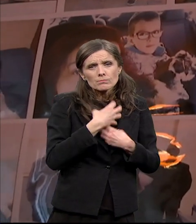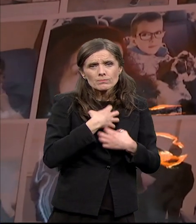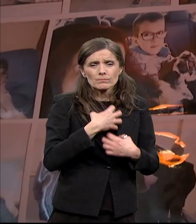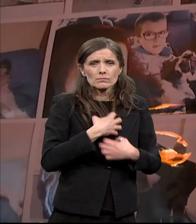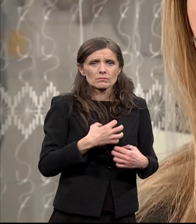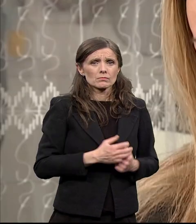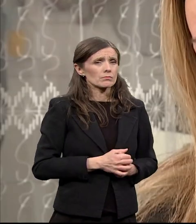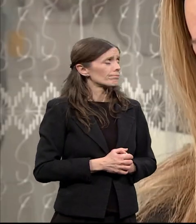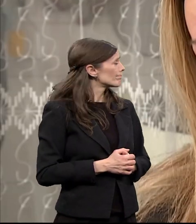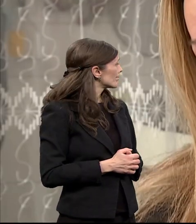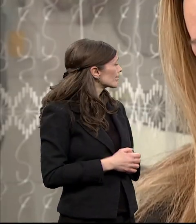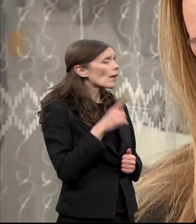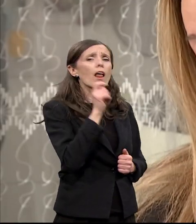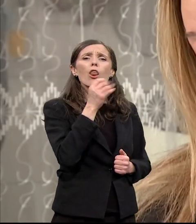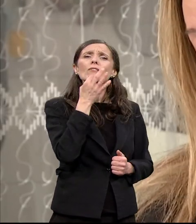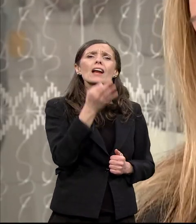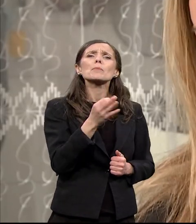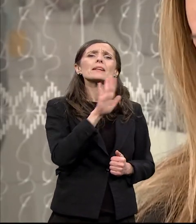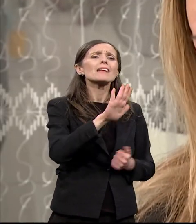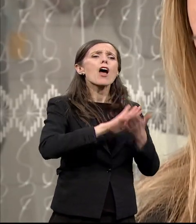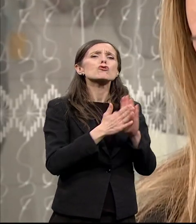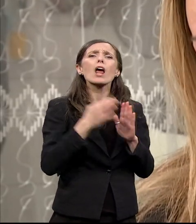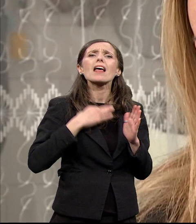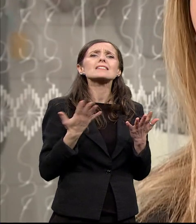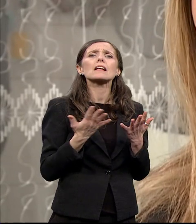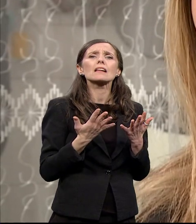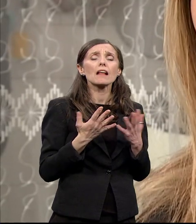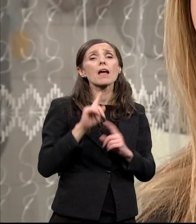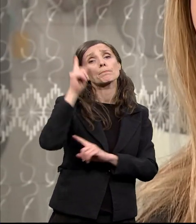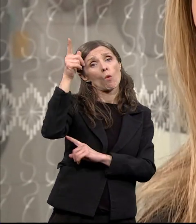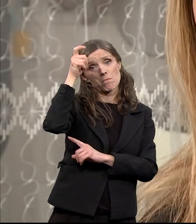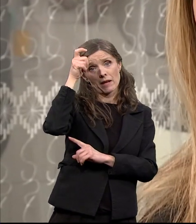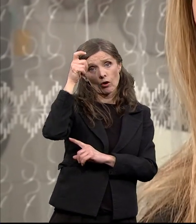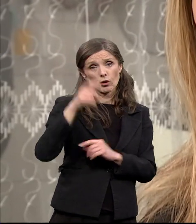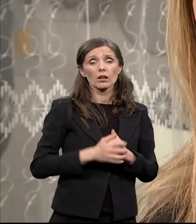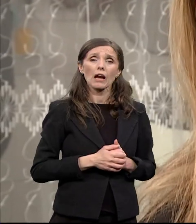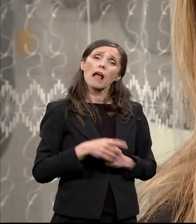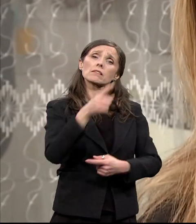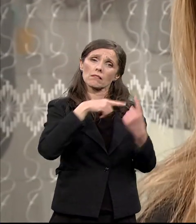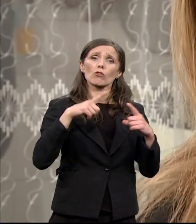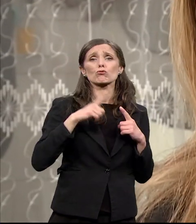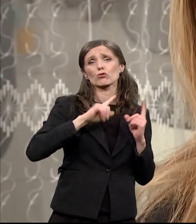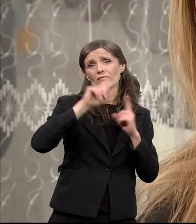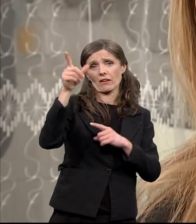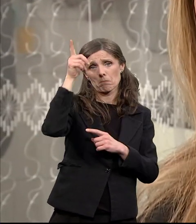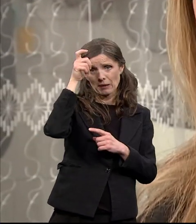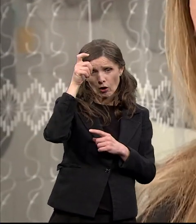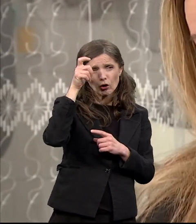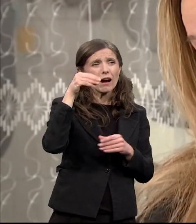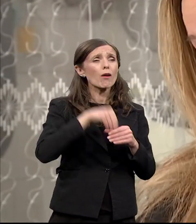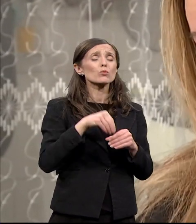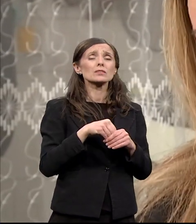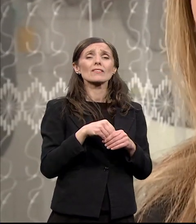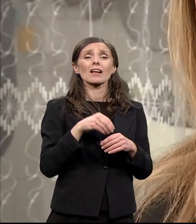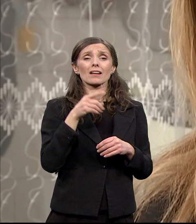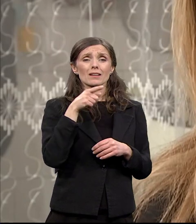Gde se nalaze njegova supruga i sinovi? Oni žive u Beogradu. Oni su u Beogradu. Oni su otišli kad su